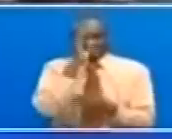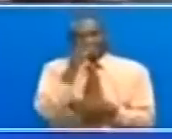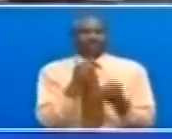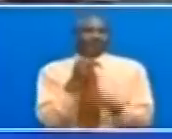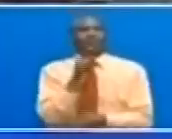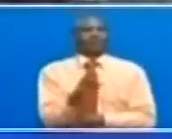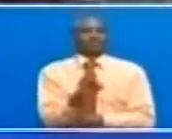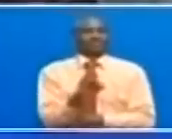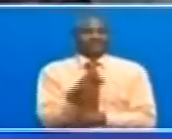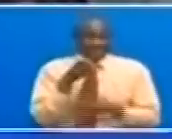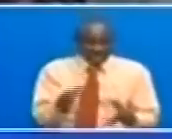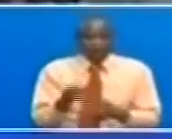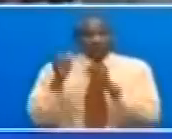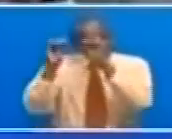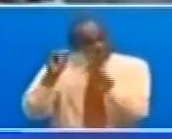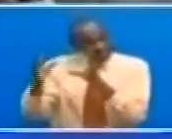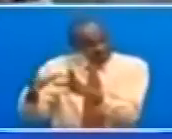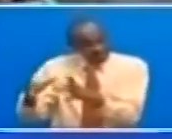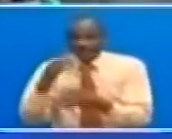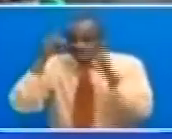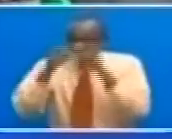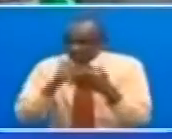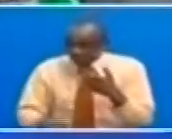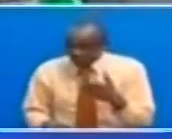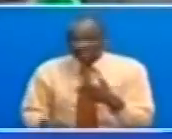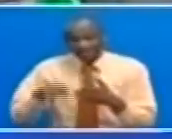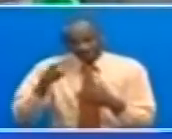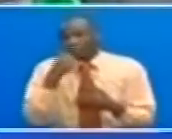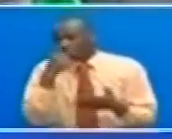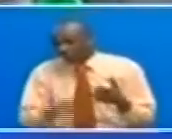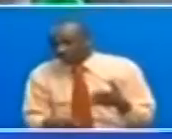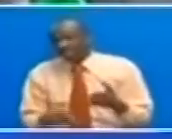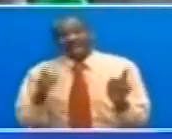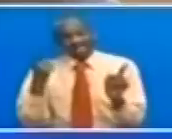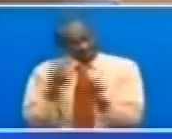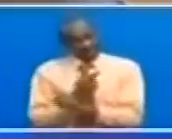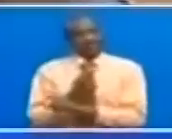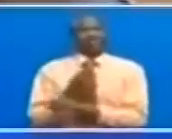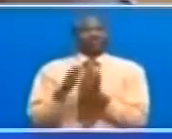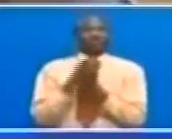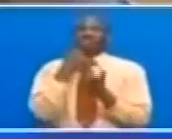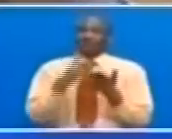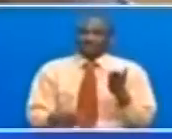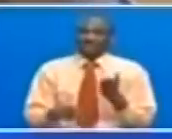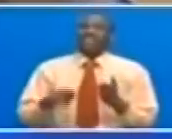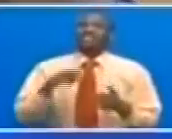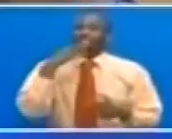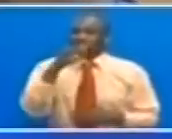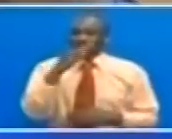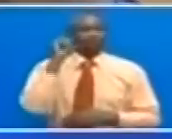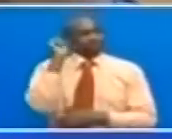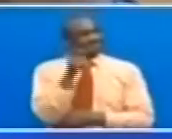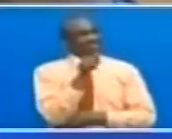Na hapo ndipo upande wa walimu uliibuka na kauli ilionekana kuibua hisia mseto katika mahakama, kwa kusema kuwa hotuba ya rais Uhuru